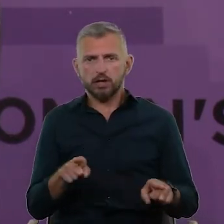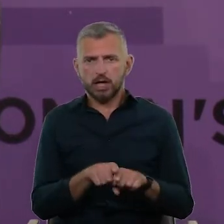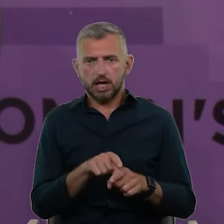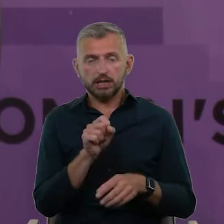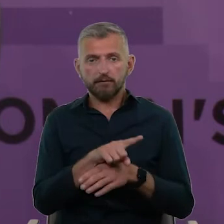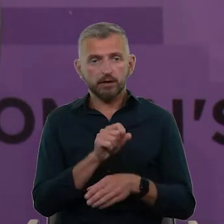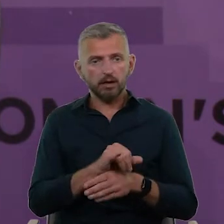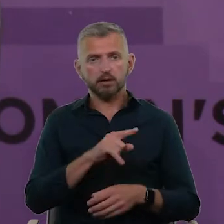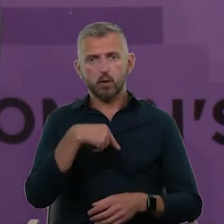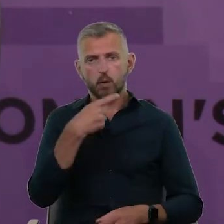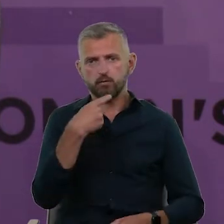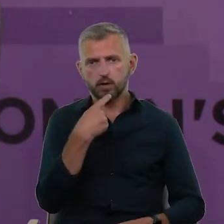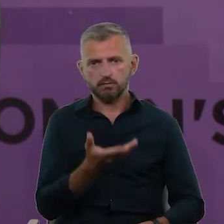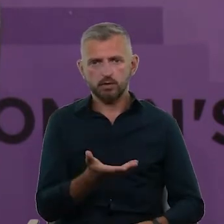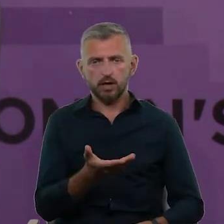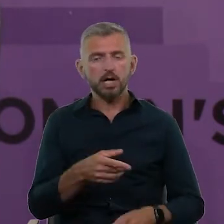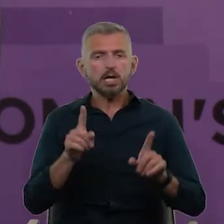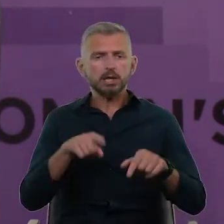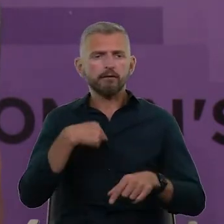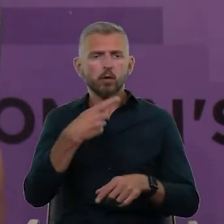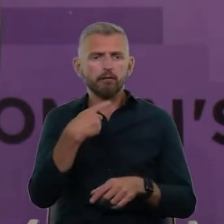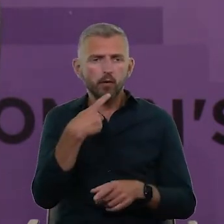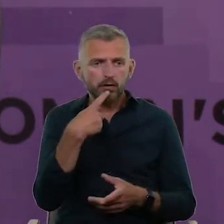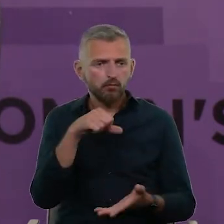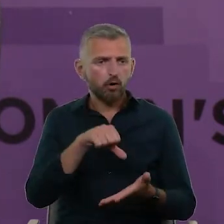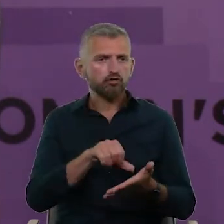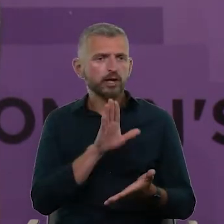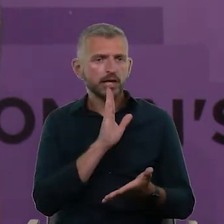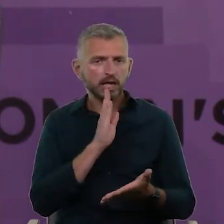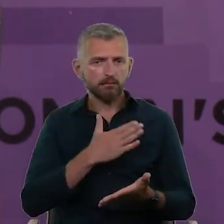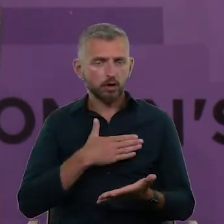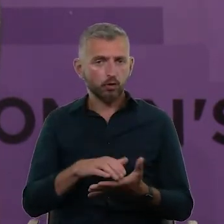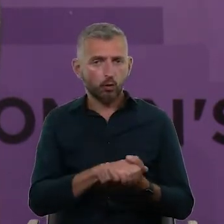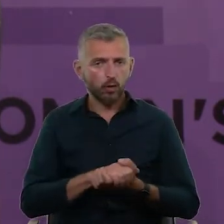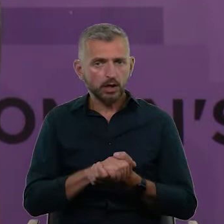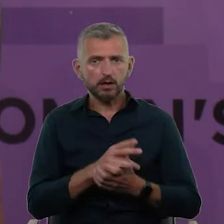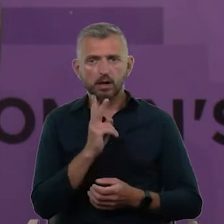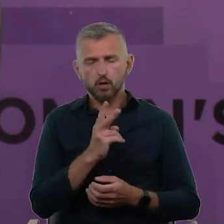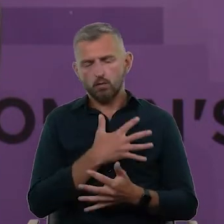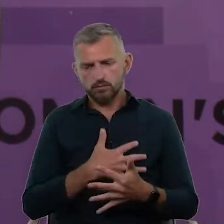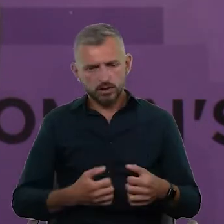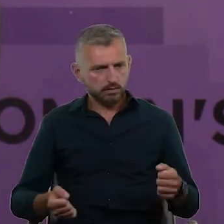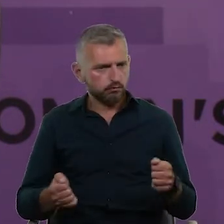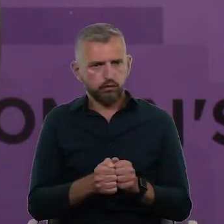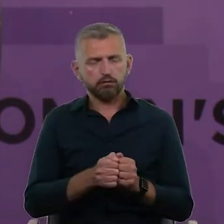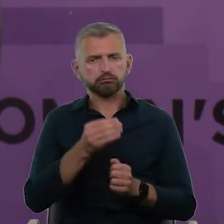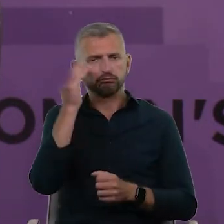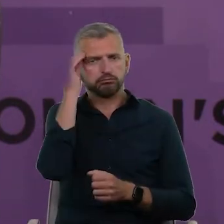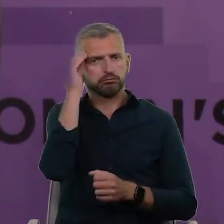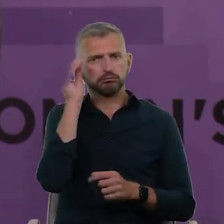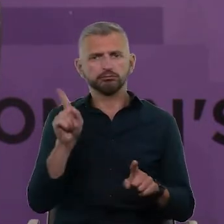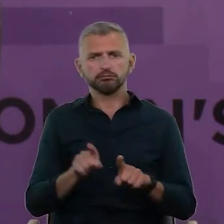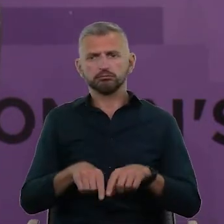і говоримо. І навіть говоримо з членкинями нашої коаліції, які принципово деякі зайняли позицію, прийняли